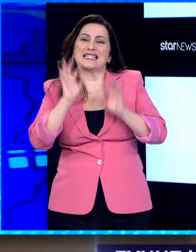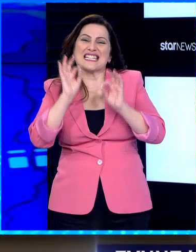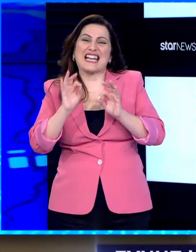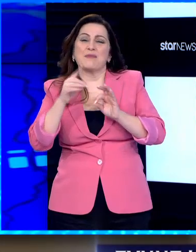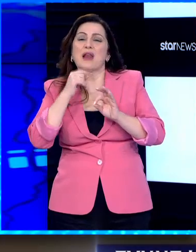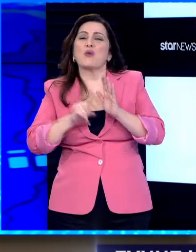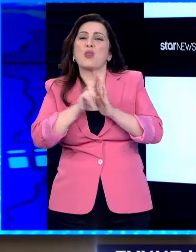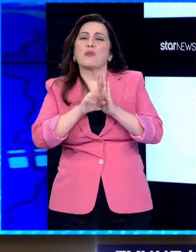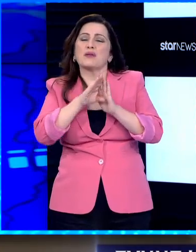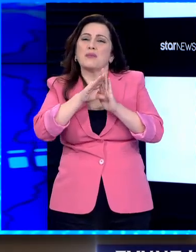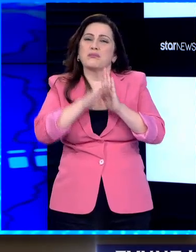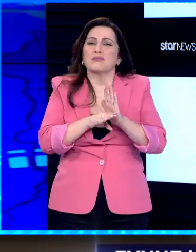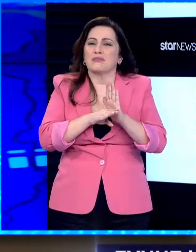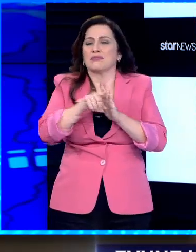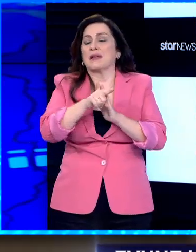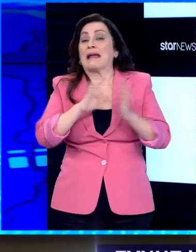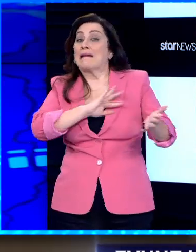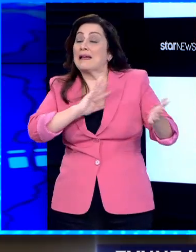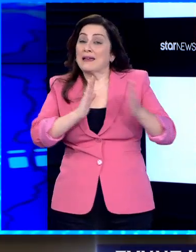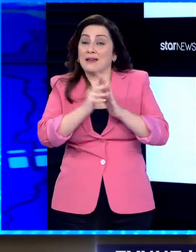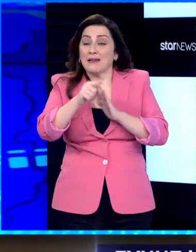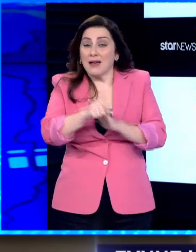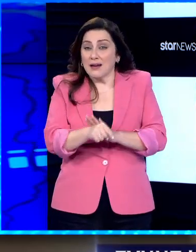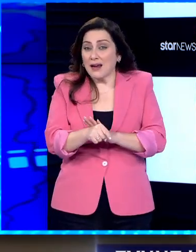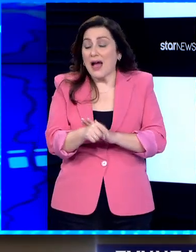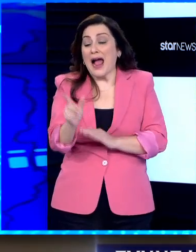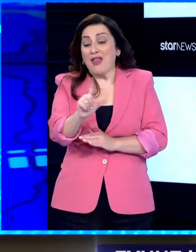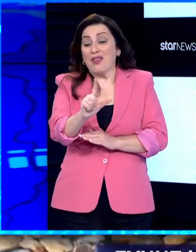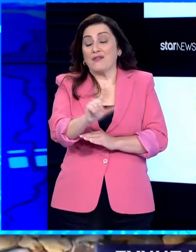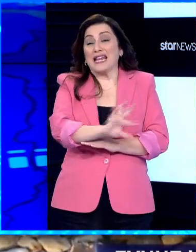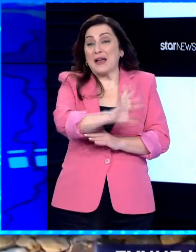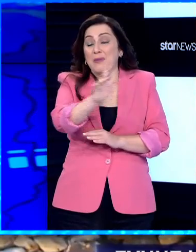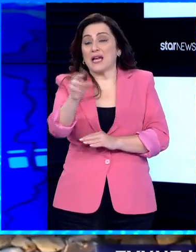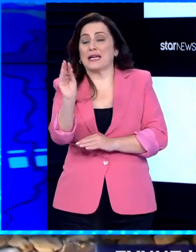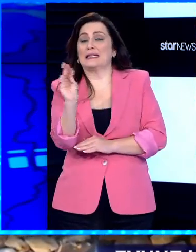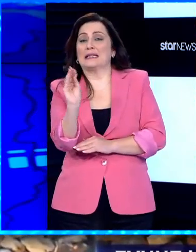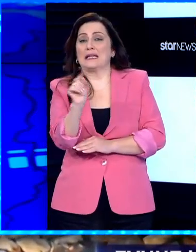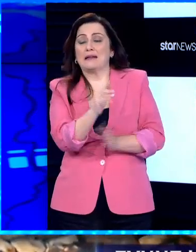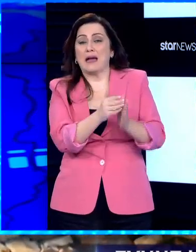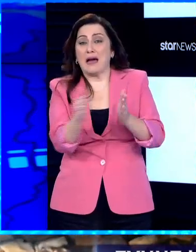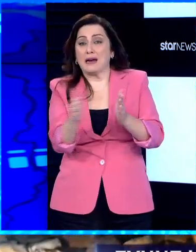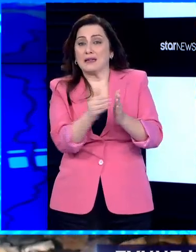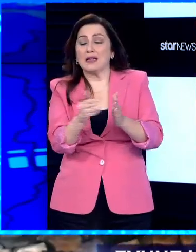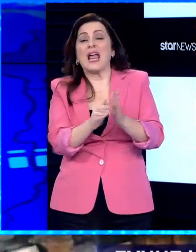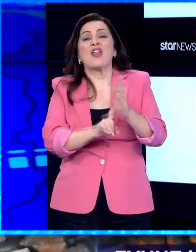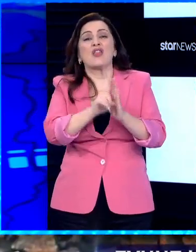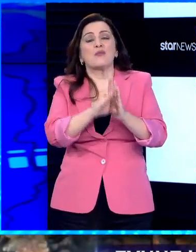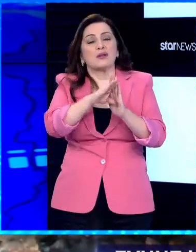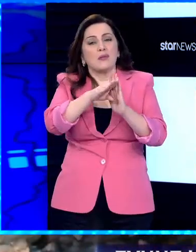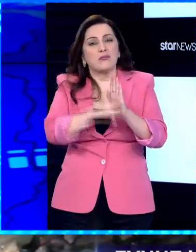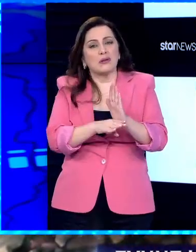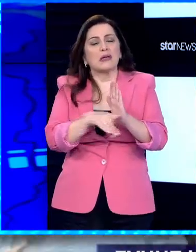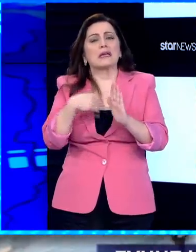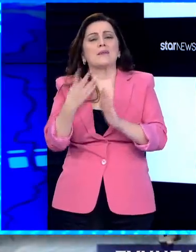ρίξει τη θερμοκρασία γενικώς. Πάντως, από τη Δευτέρα μέχρι και την Τετάρτη, η θερμοκρασία θα πέσει, θα επανέλθει σε